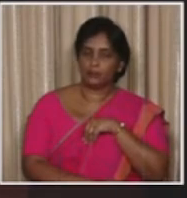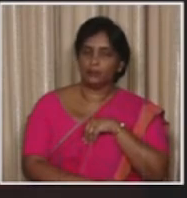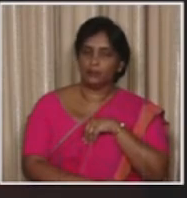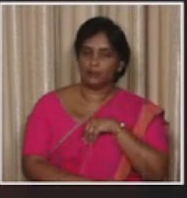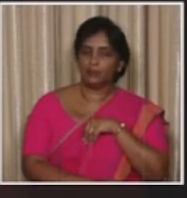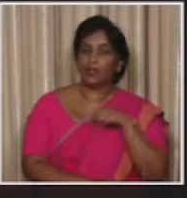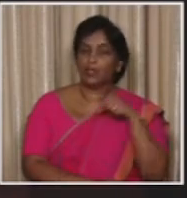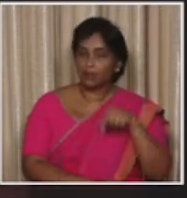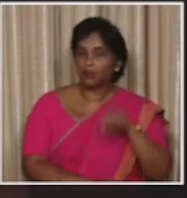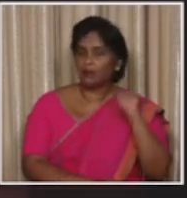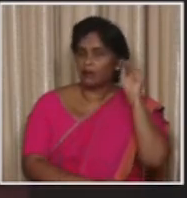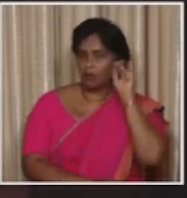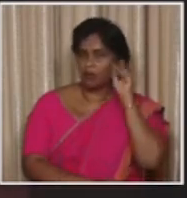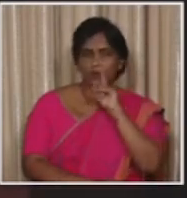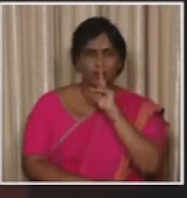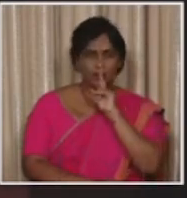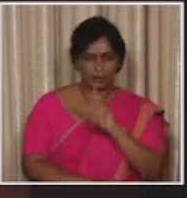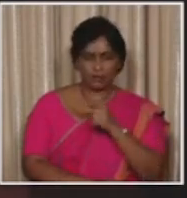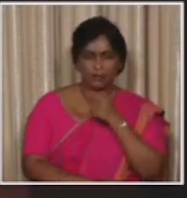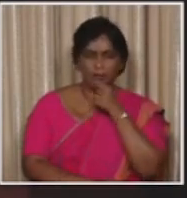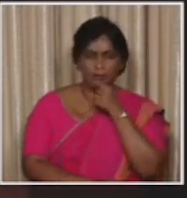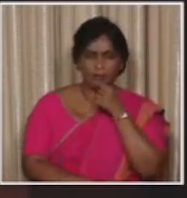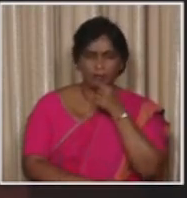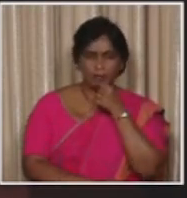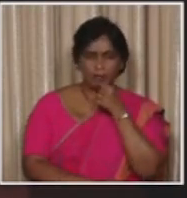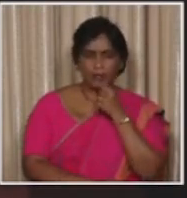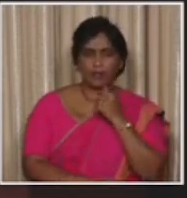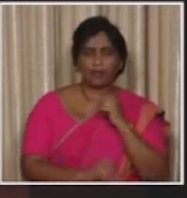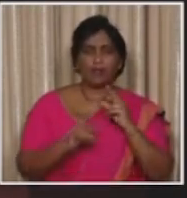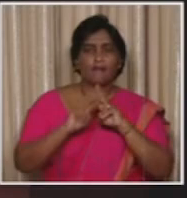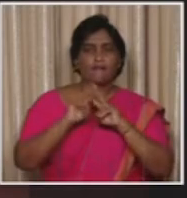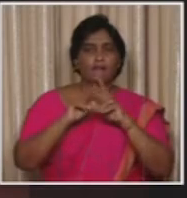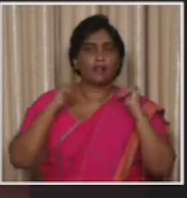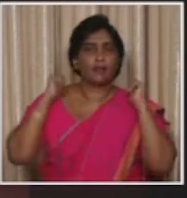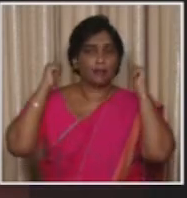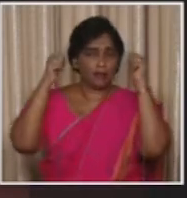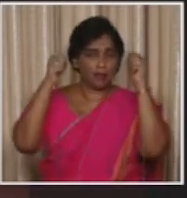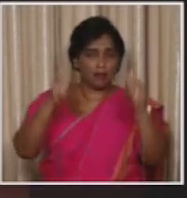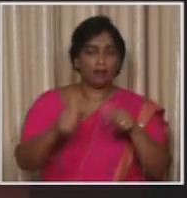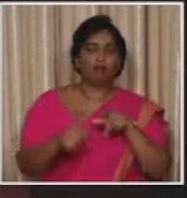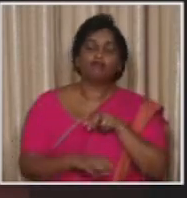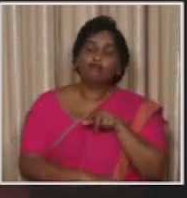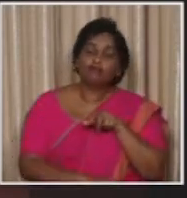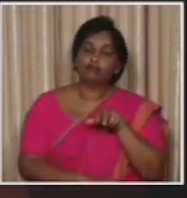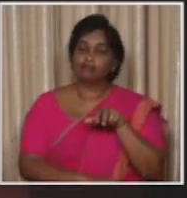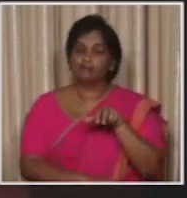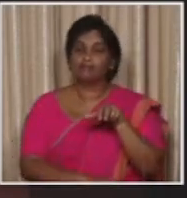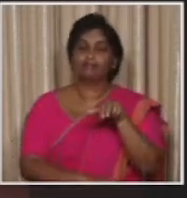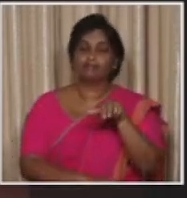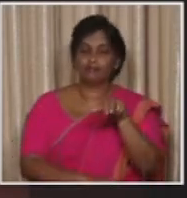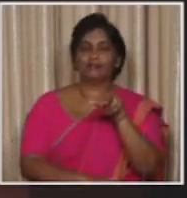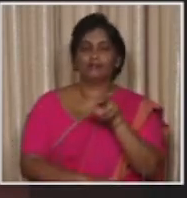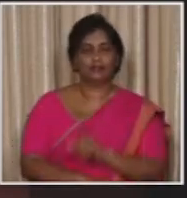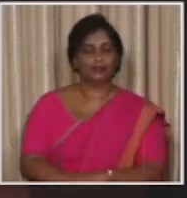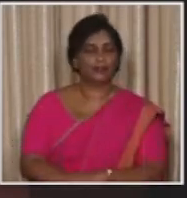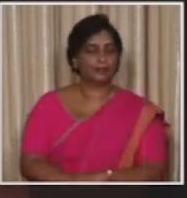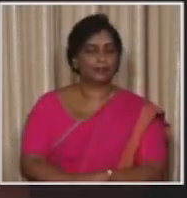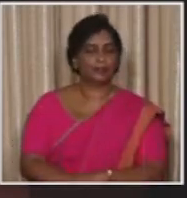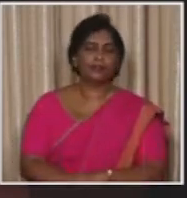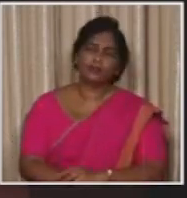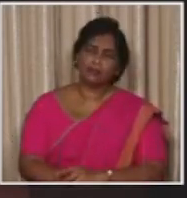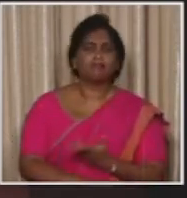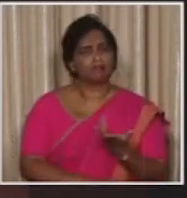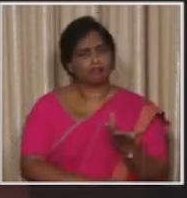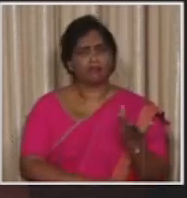පිළිගන්නවා. දැන් අපිට ඇහුණ කියනවා වැල් පාලමින් ගමනක් ගියාලු. ඔව්, ඉතින්